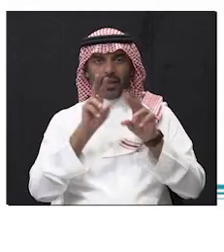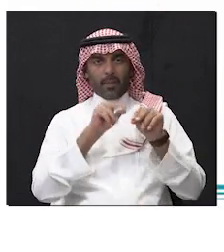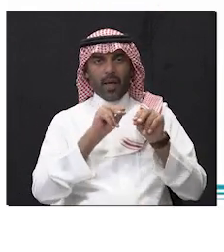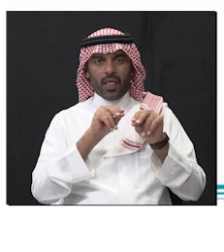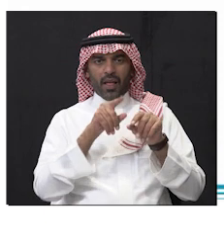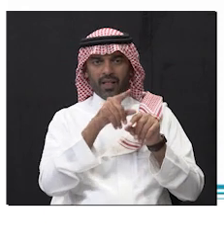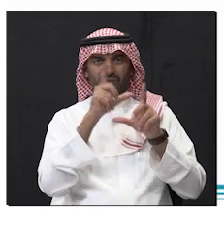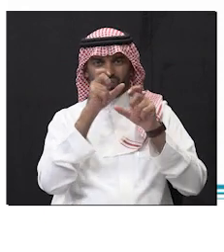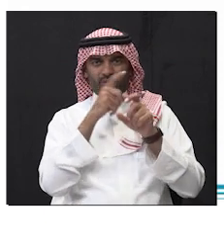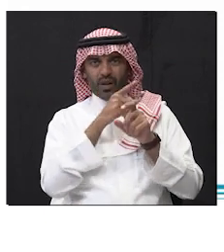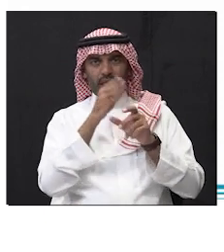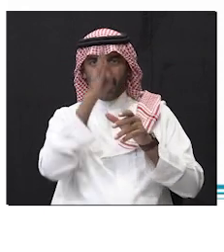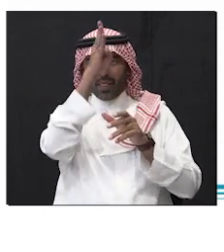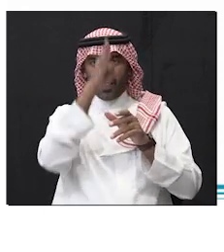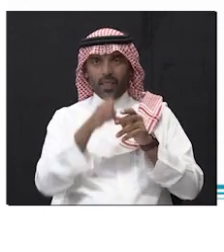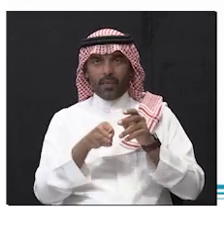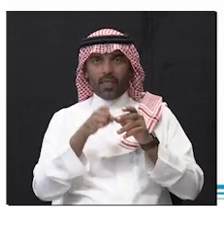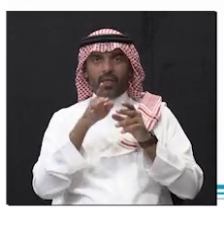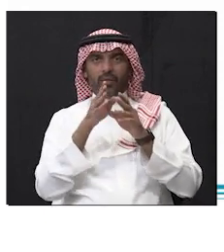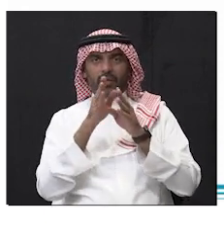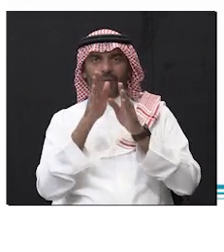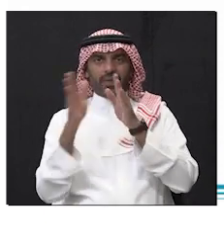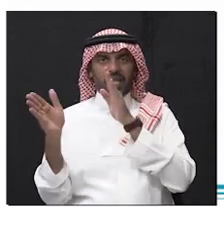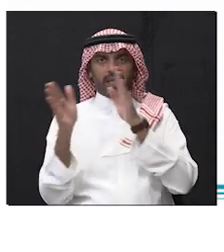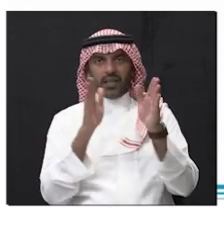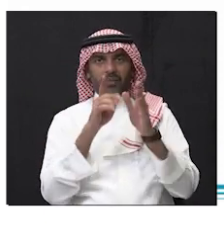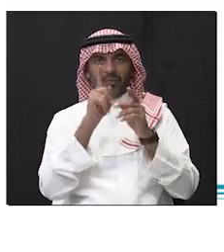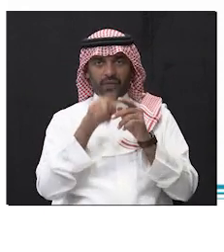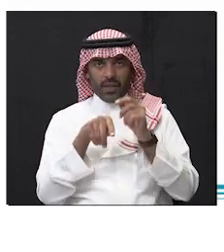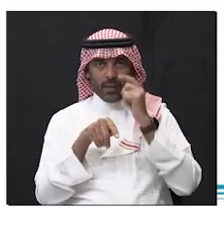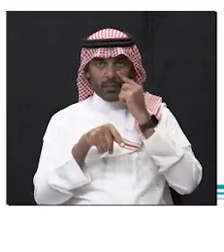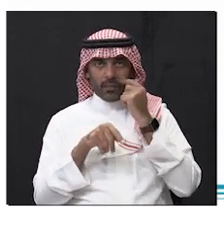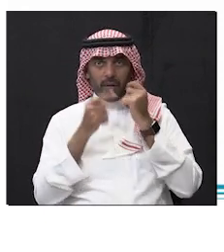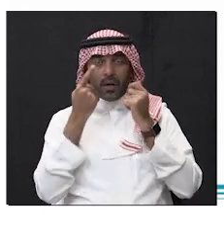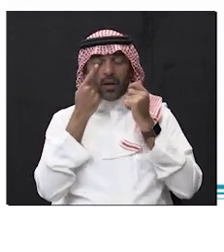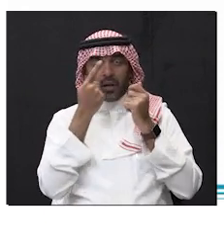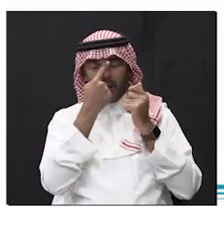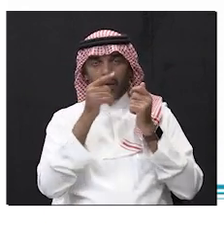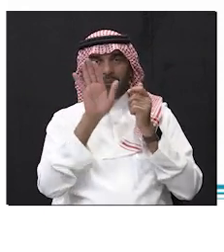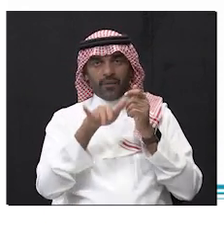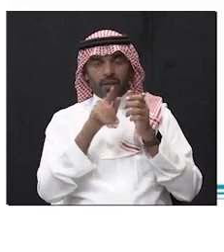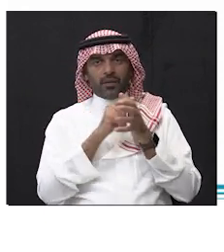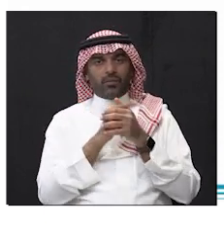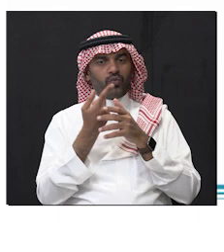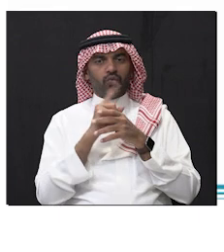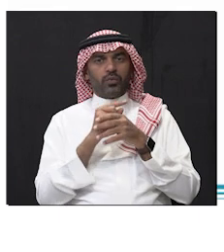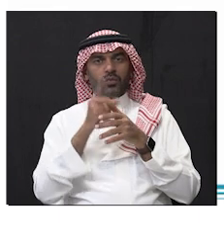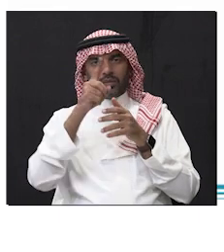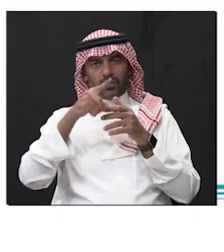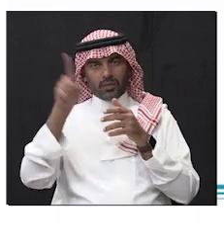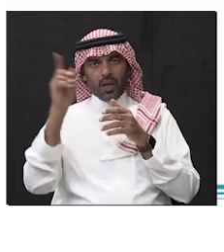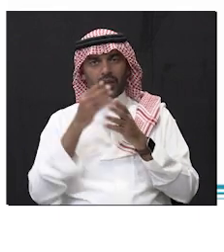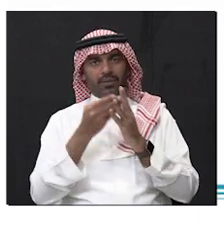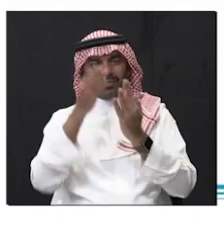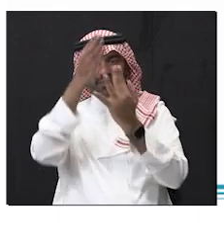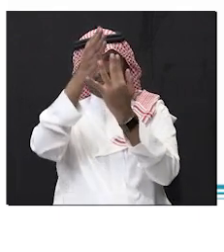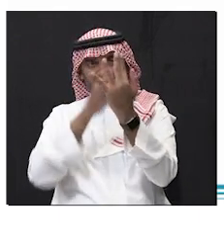هذا جراد البحر، هل هو تماثل جانبي؟ بما أن له عينان. أحسنتم، الإجابة